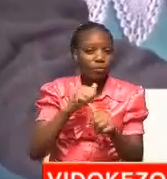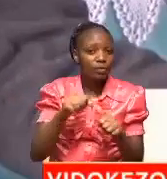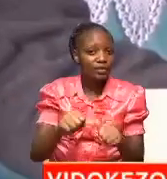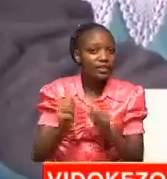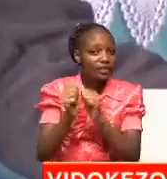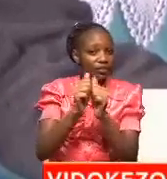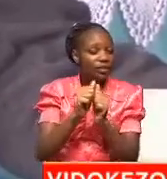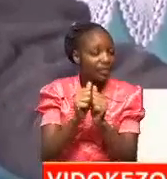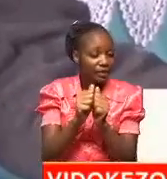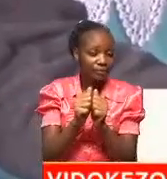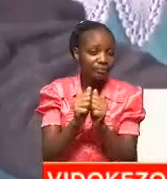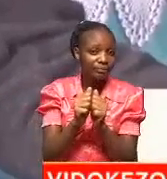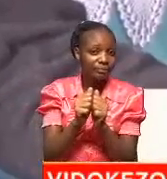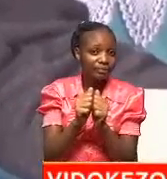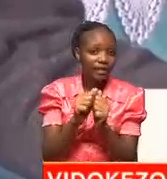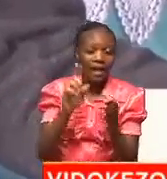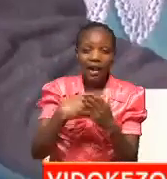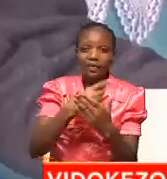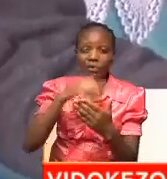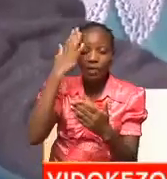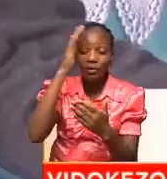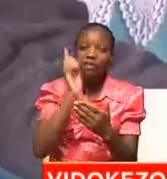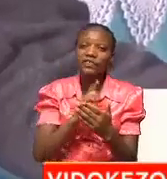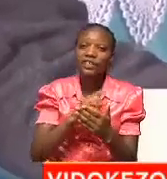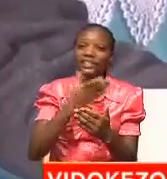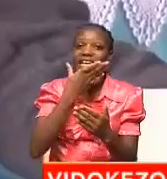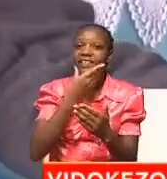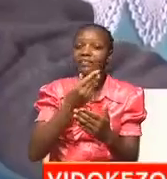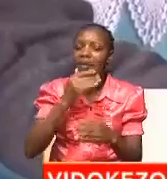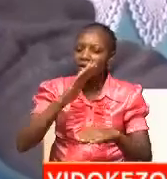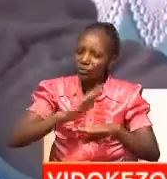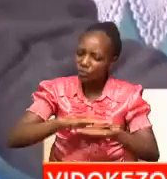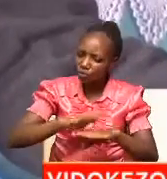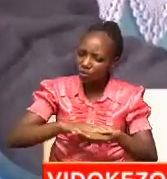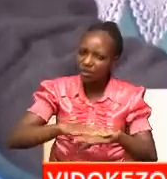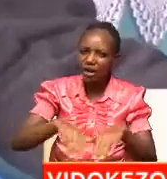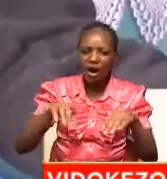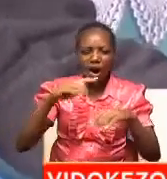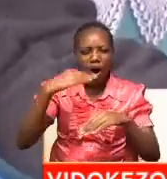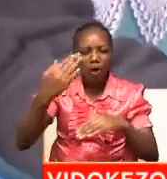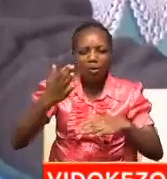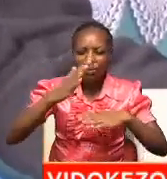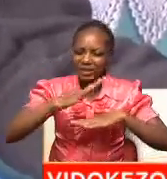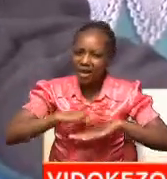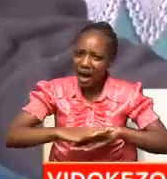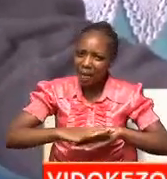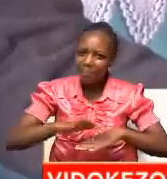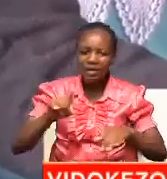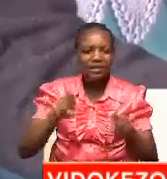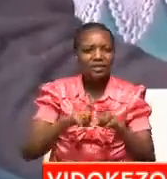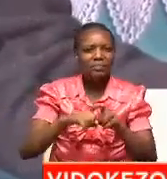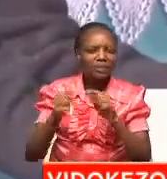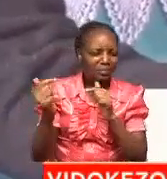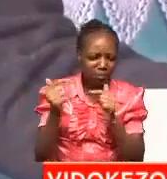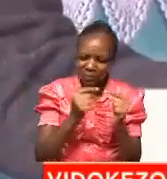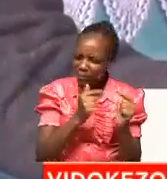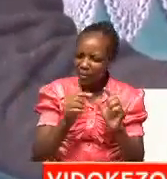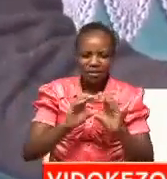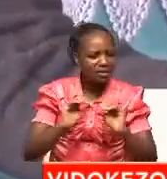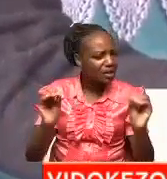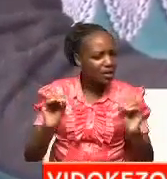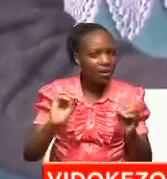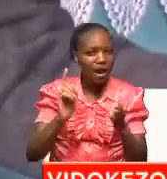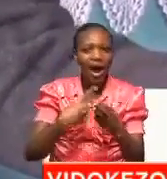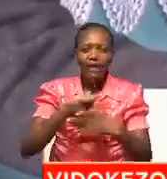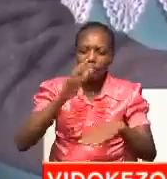ambaye ni mzuri, mtu ambaye hana maneno na watu wengine, hana fujo, ni mtu